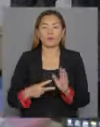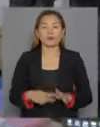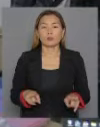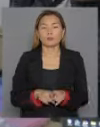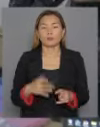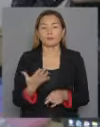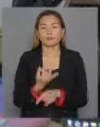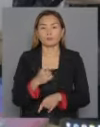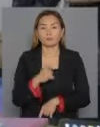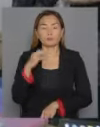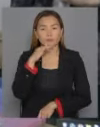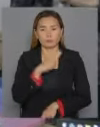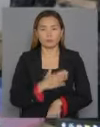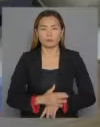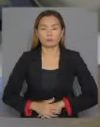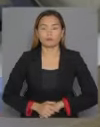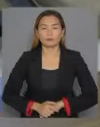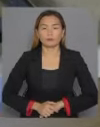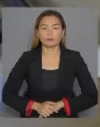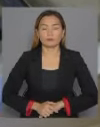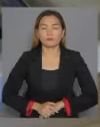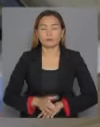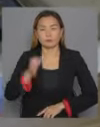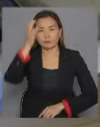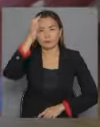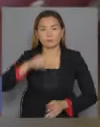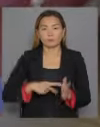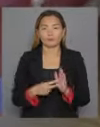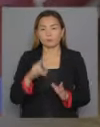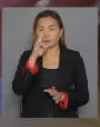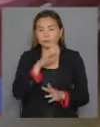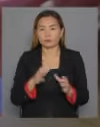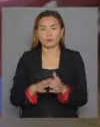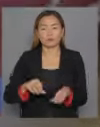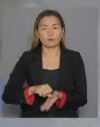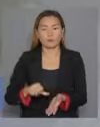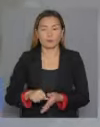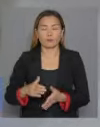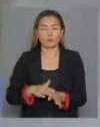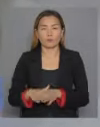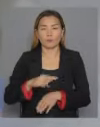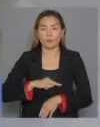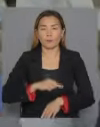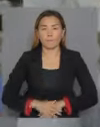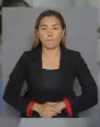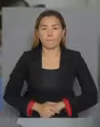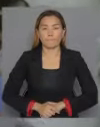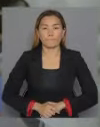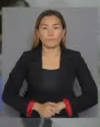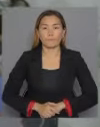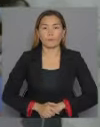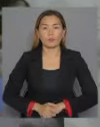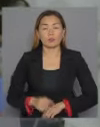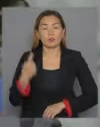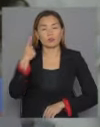оған қызығушылық танытқан жастардың қарасы қалың. Ғылыми жоба Алпауыт мұнай компаниясының қаржыландыруымен жүзеге асып отыр. Жалпы бастапқы идея